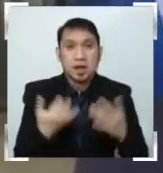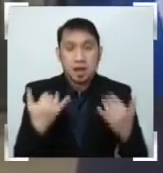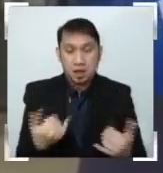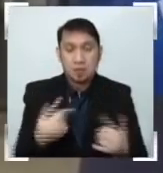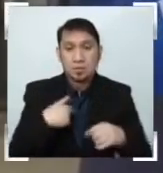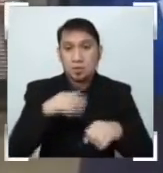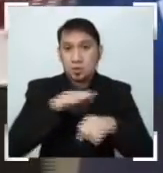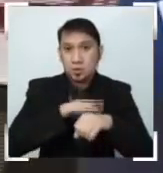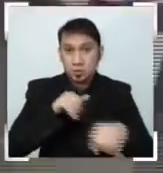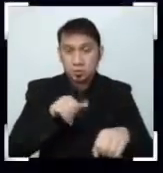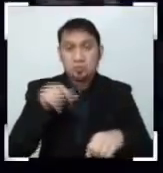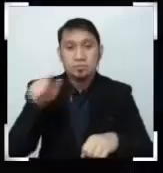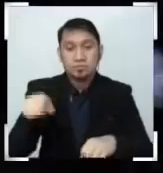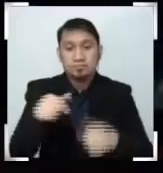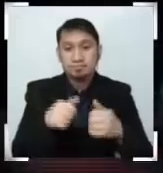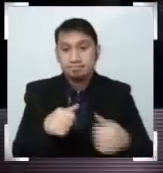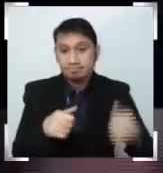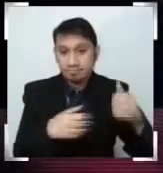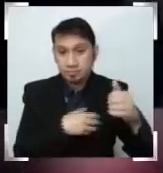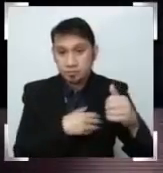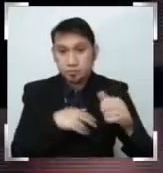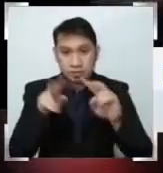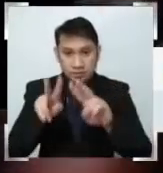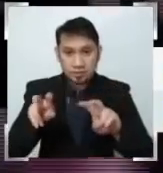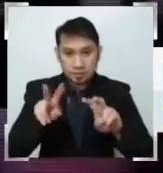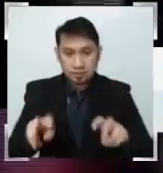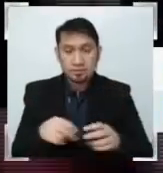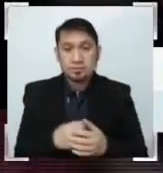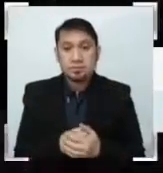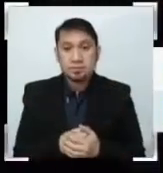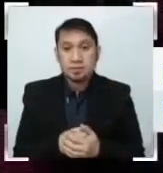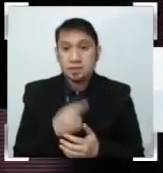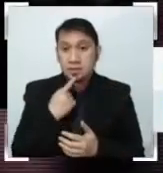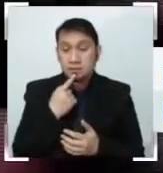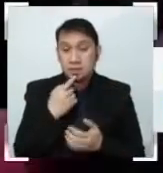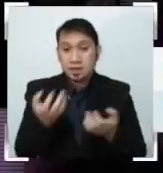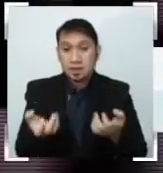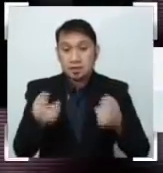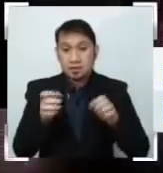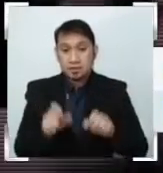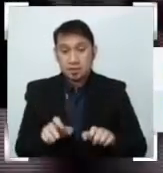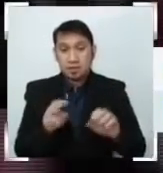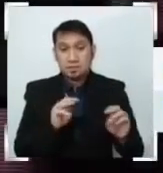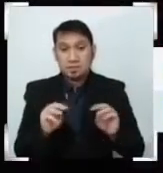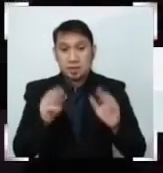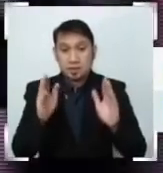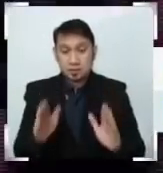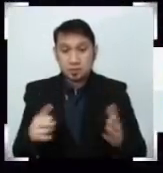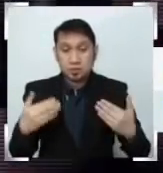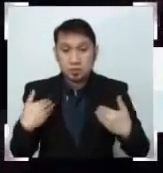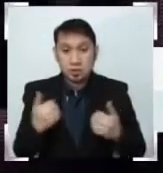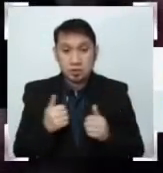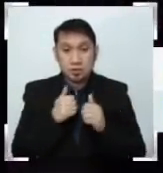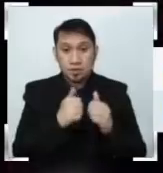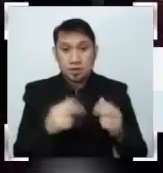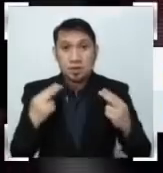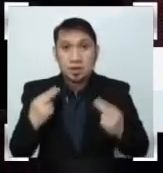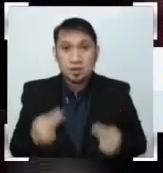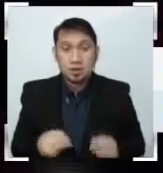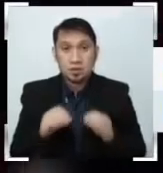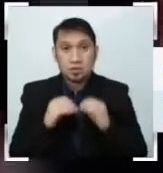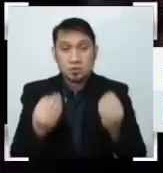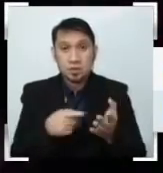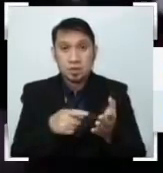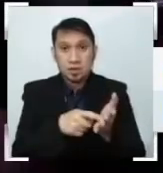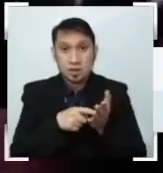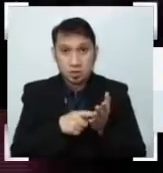to investigate on that matter. Sabi naman ng events manager, sumunod sila sa health safety protocols tulad ng pagre-require sa mga